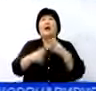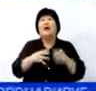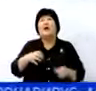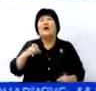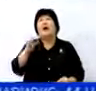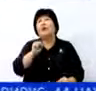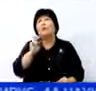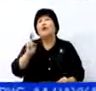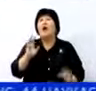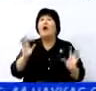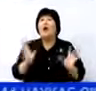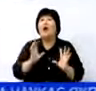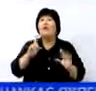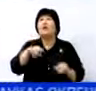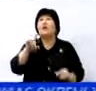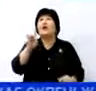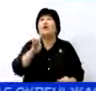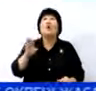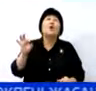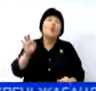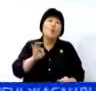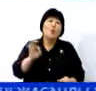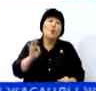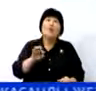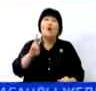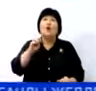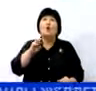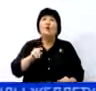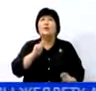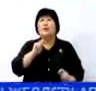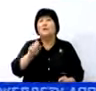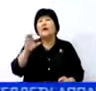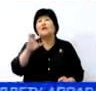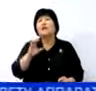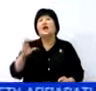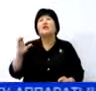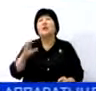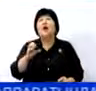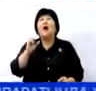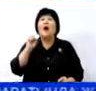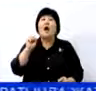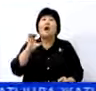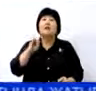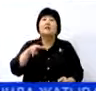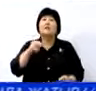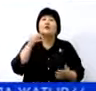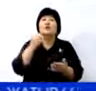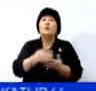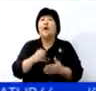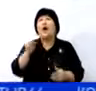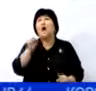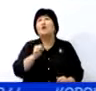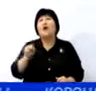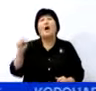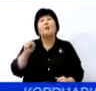Стаева, қамқор номинациясымен Рауан Омарова, үміт номинациясымен Салтанат Сауапова және асыл мұра номинациясына Аружан